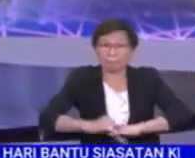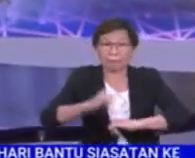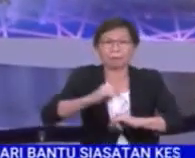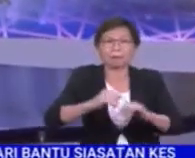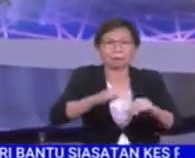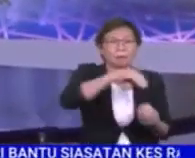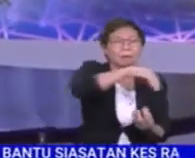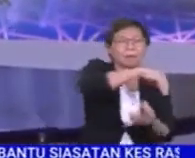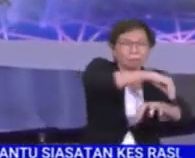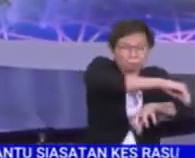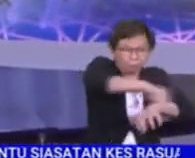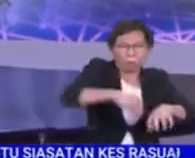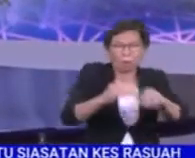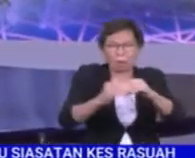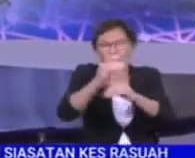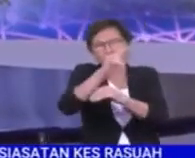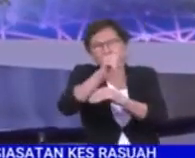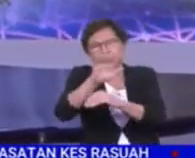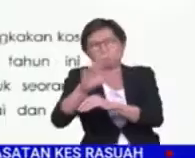lebih 25.000